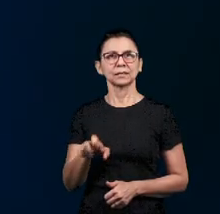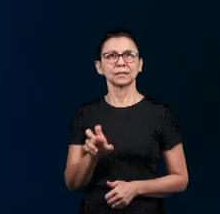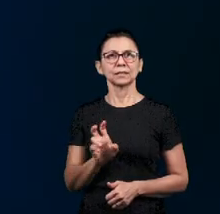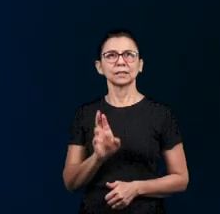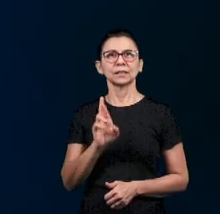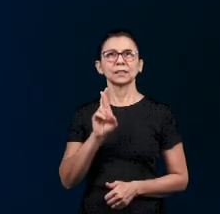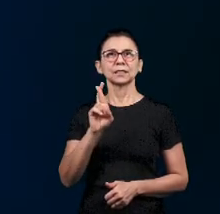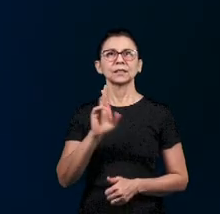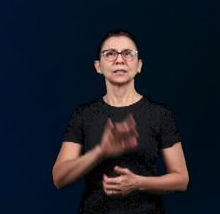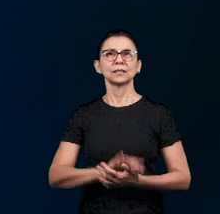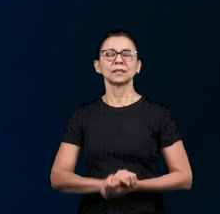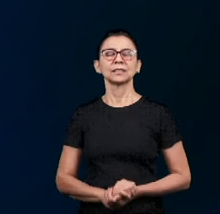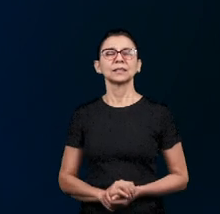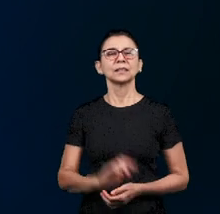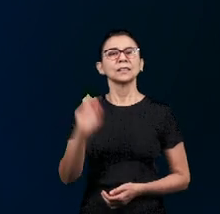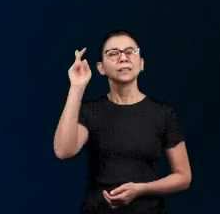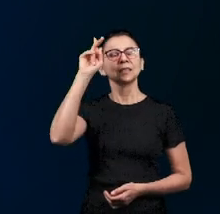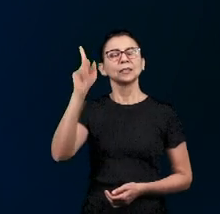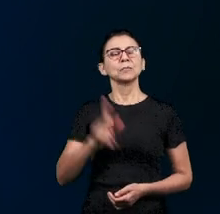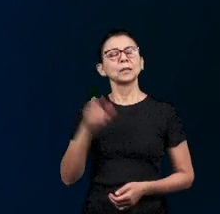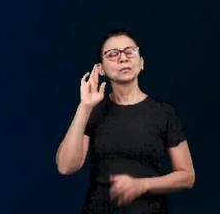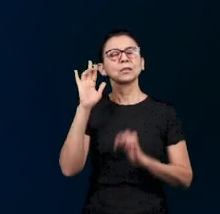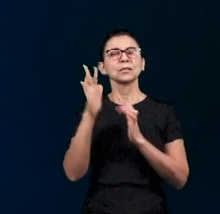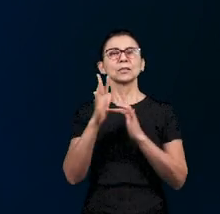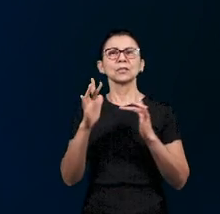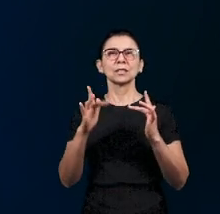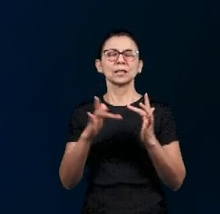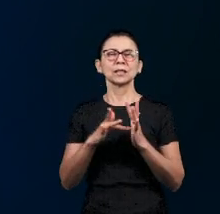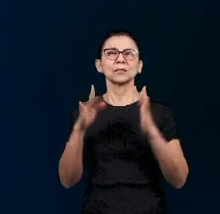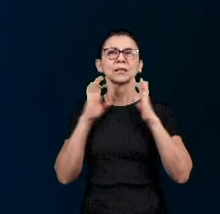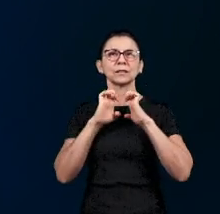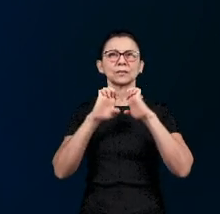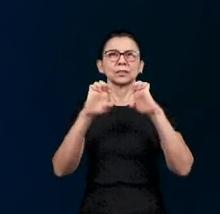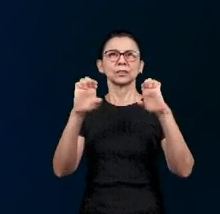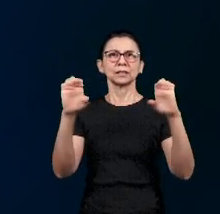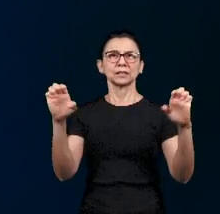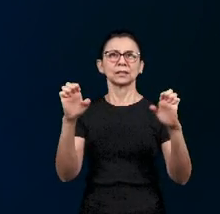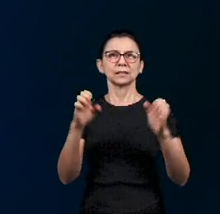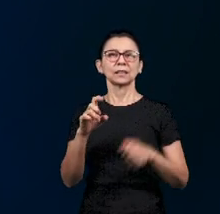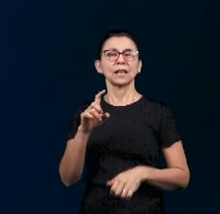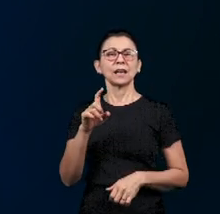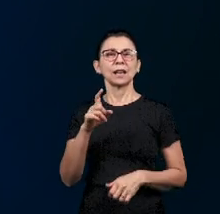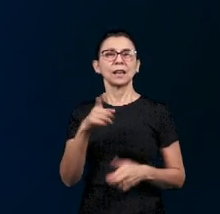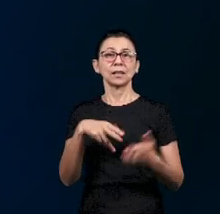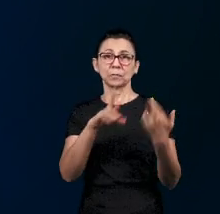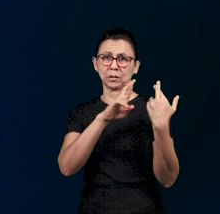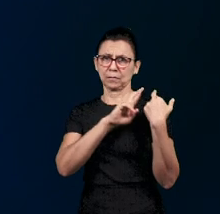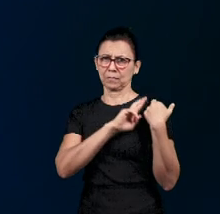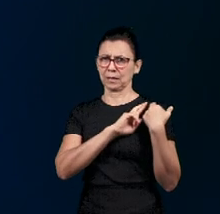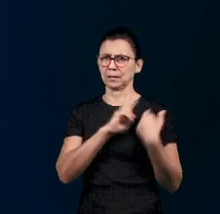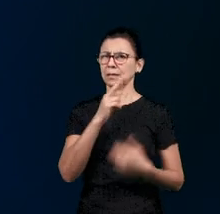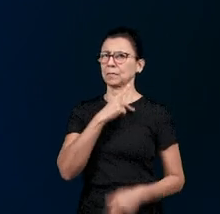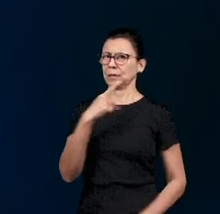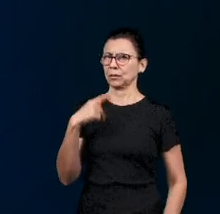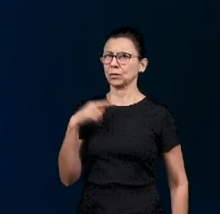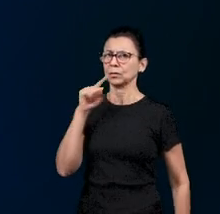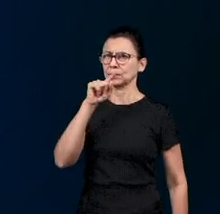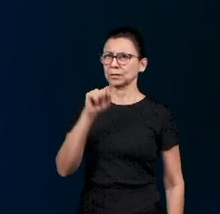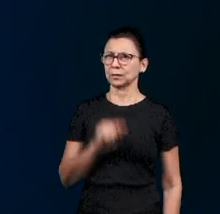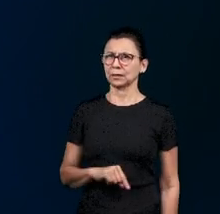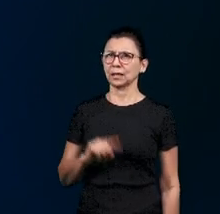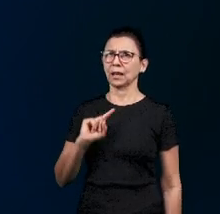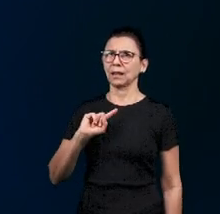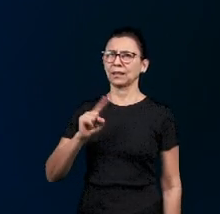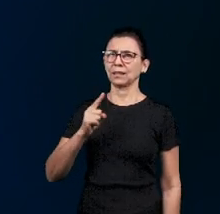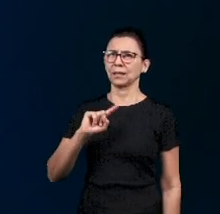Jésus. L'évangélisation est de responsabilité du pasteur? Non. Et qui a la responsabilité d'évangéliser